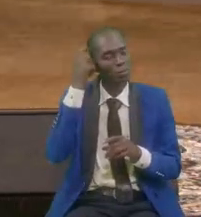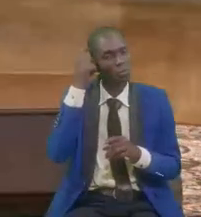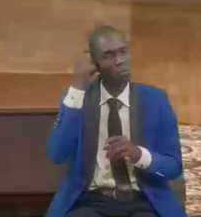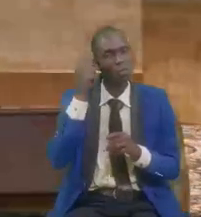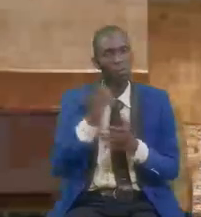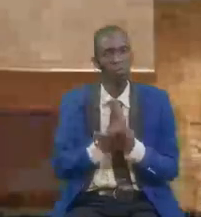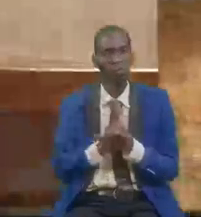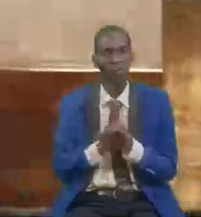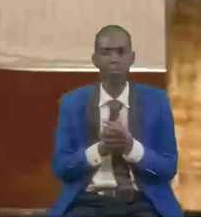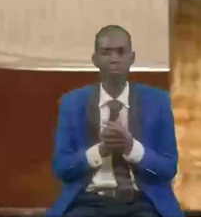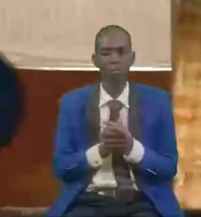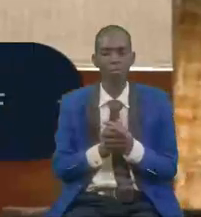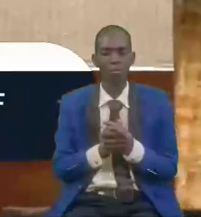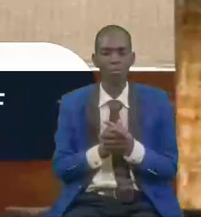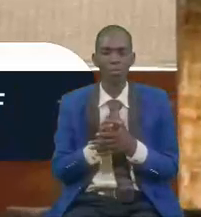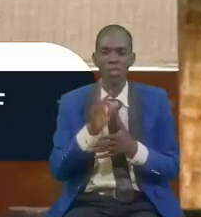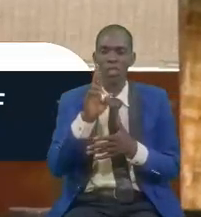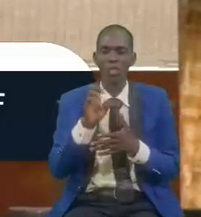renouveler